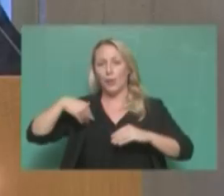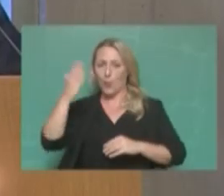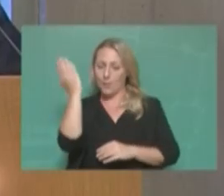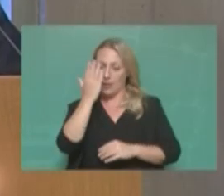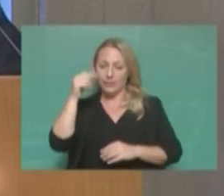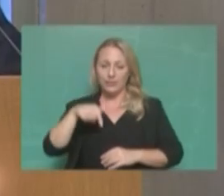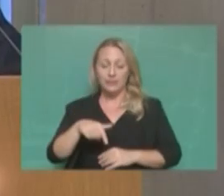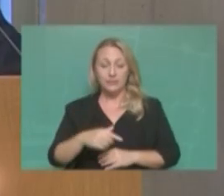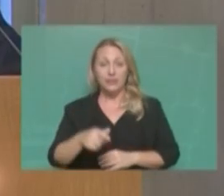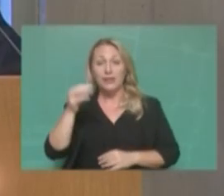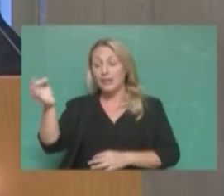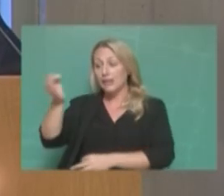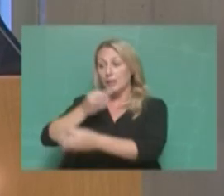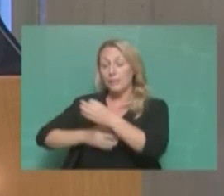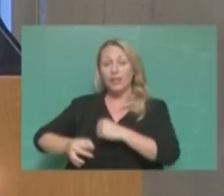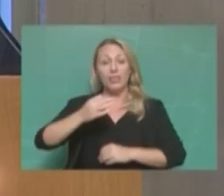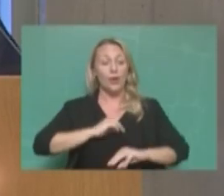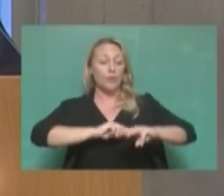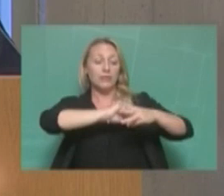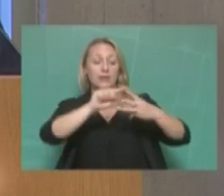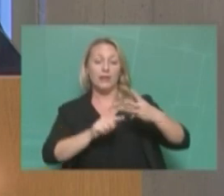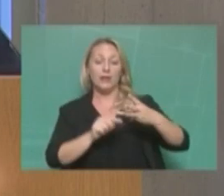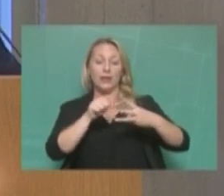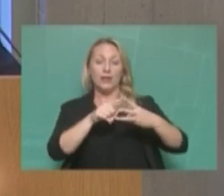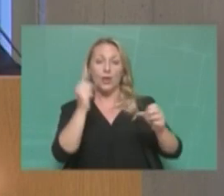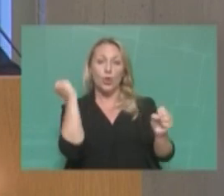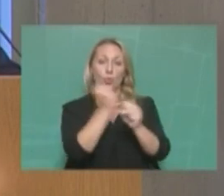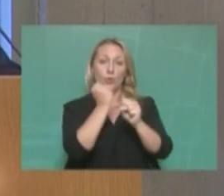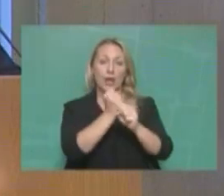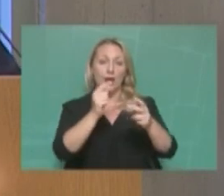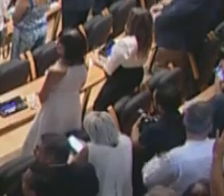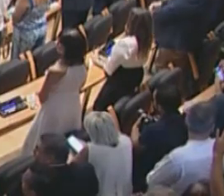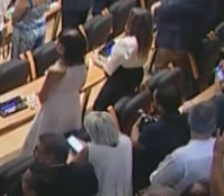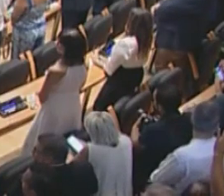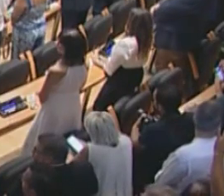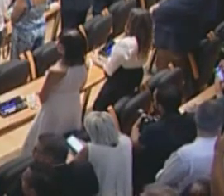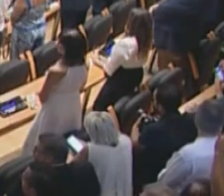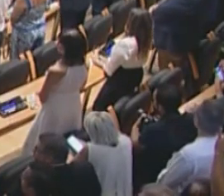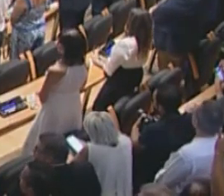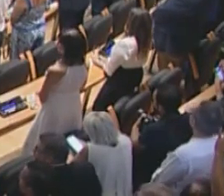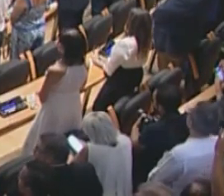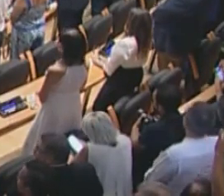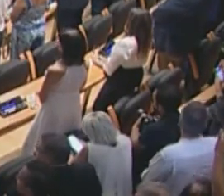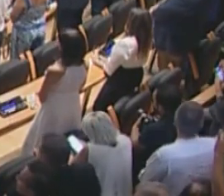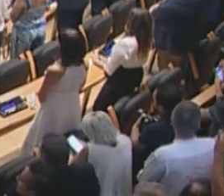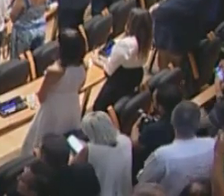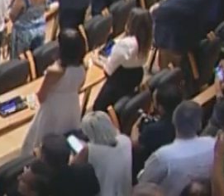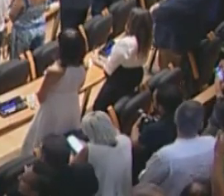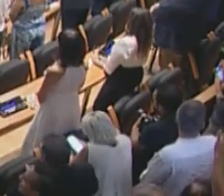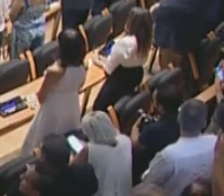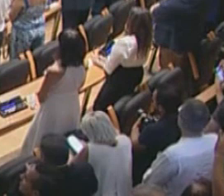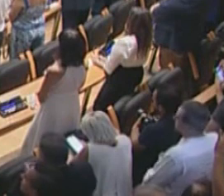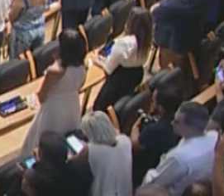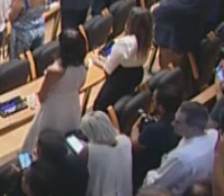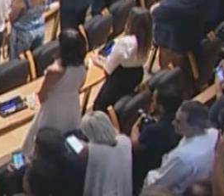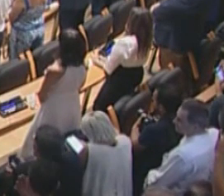Θέλω από εσάς 3 πράγματα. Δουλειά, δουλειά και δουλειά. Η τελετή ορκομοσίας της νέας